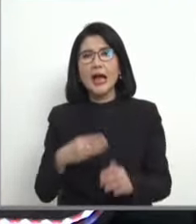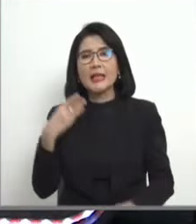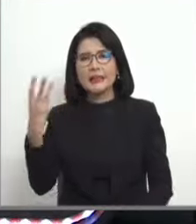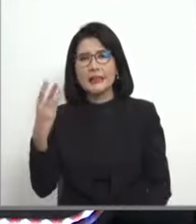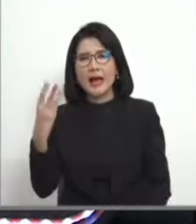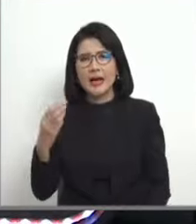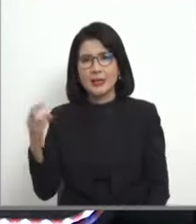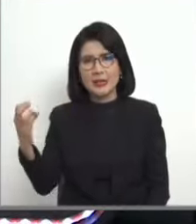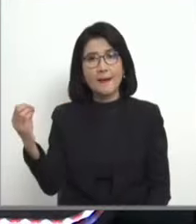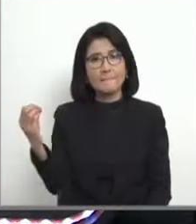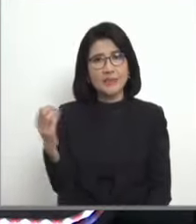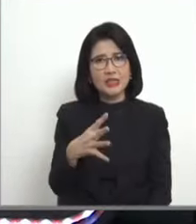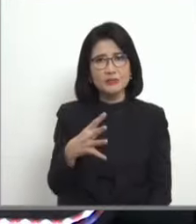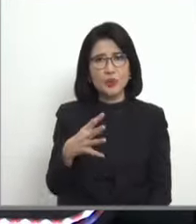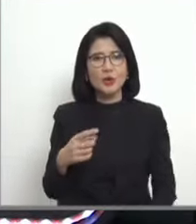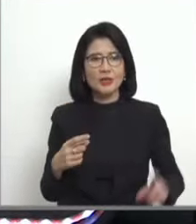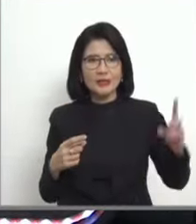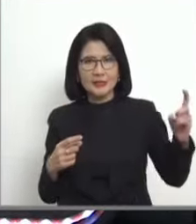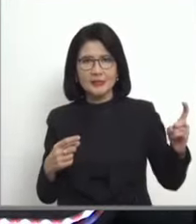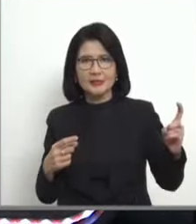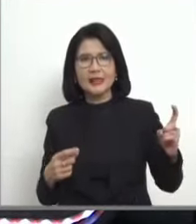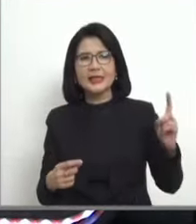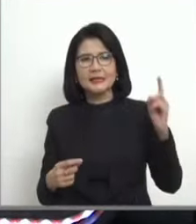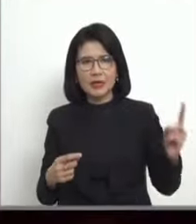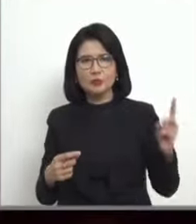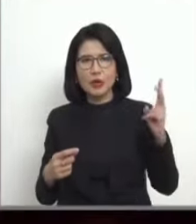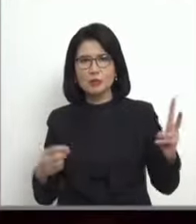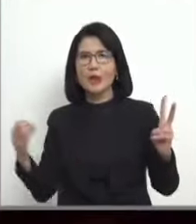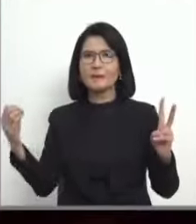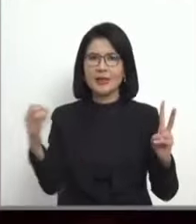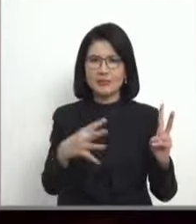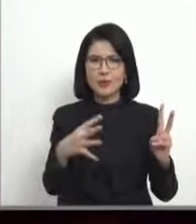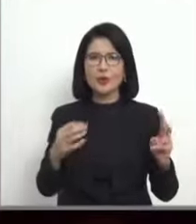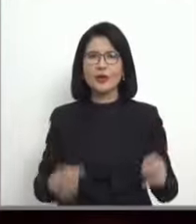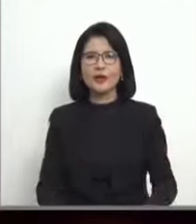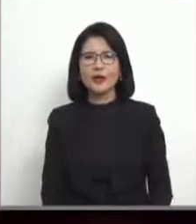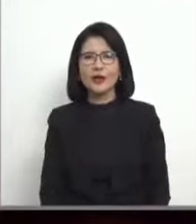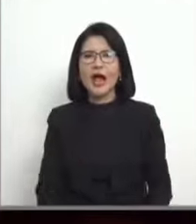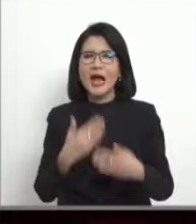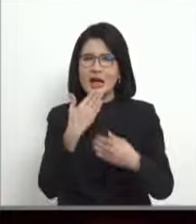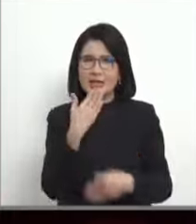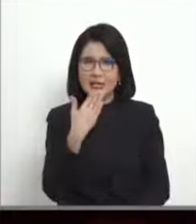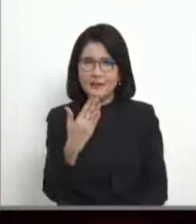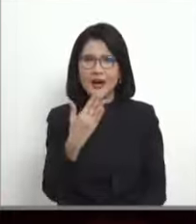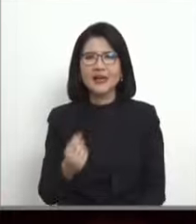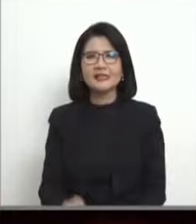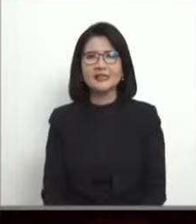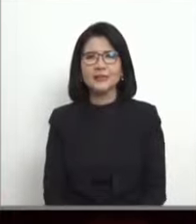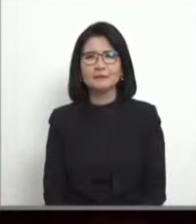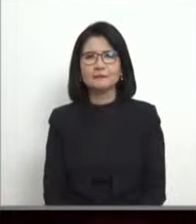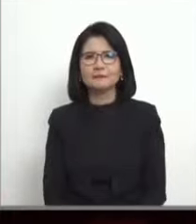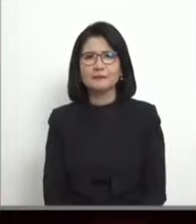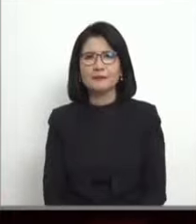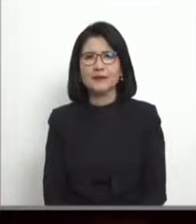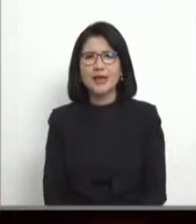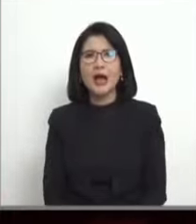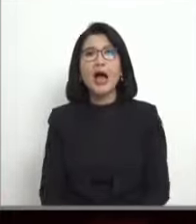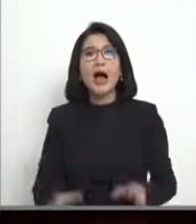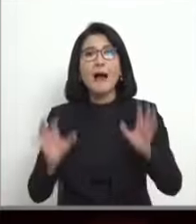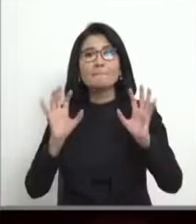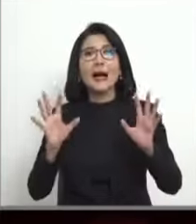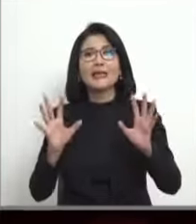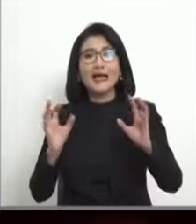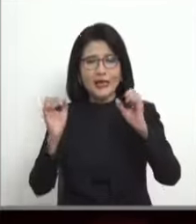merespon tanggapan dari capres nomor urut 1 dan juga capres nomor urut du Sil Terima kasih atas masukannya karena sudah banyak setuju ya